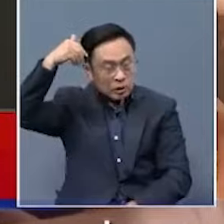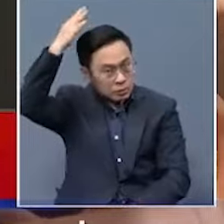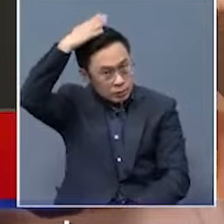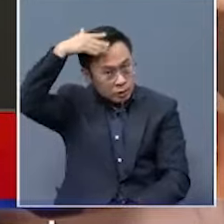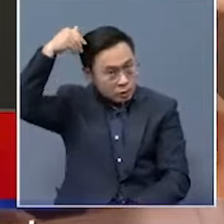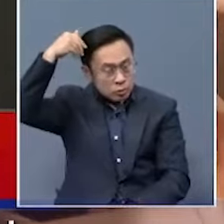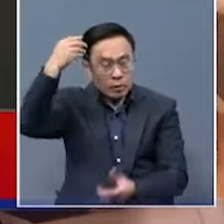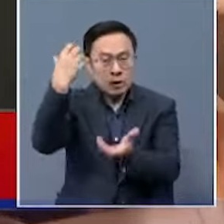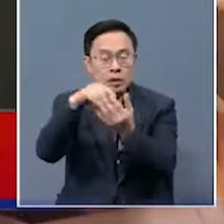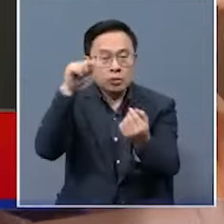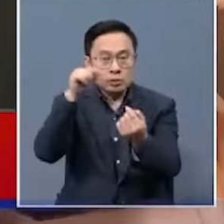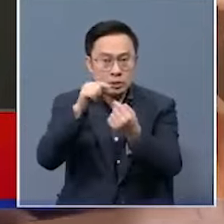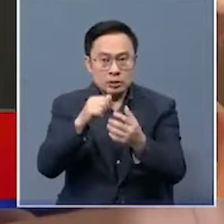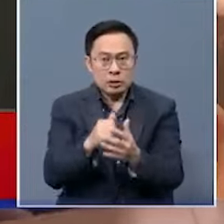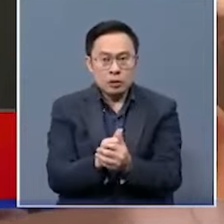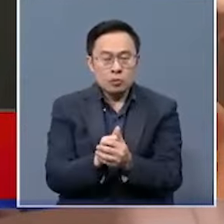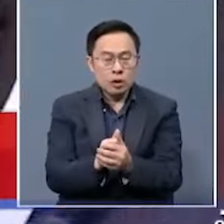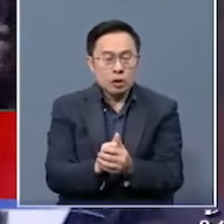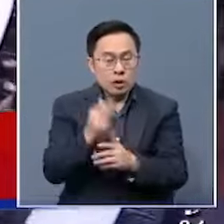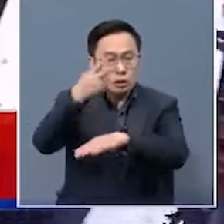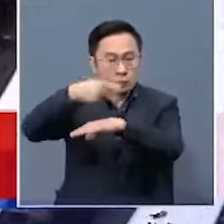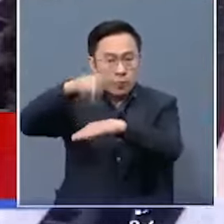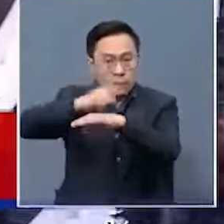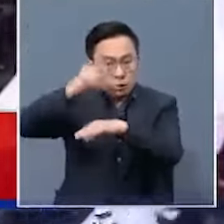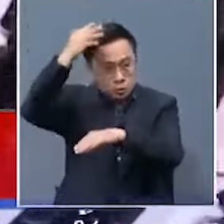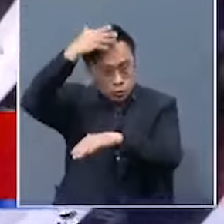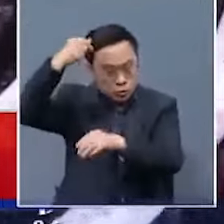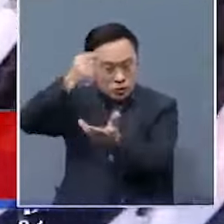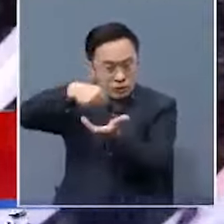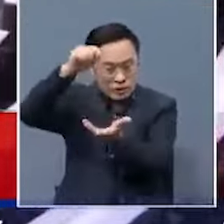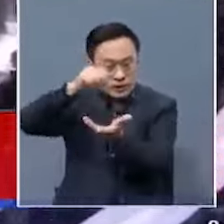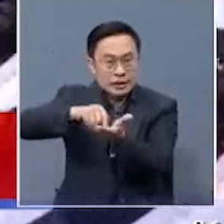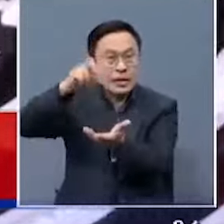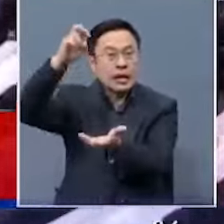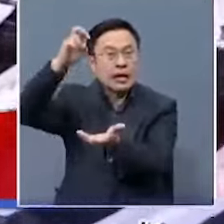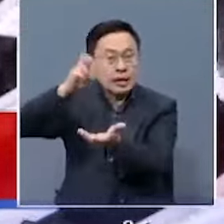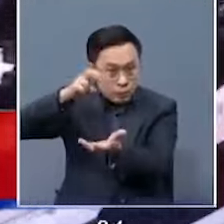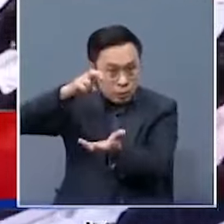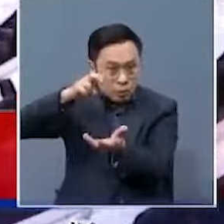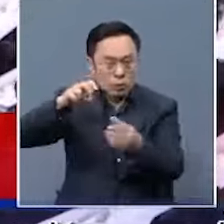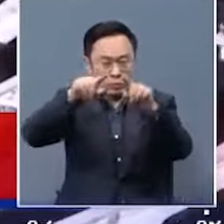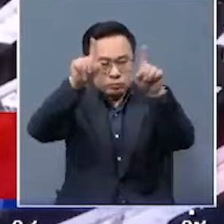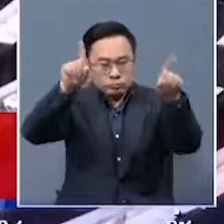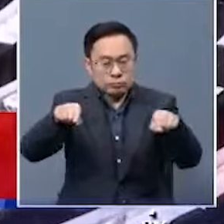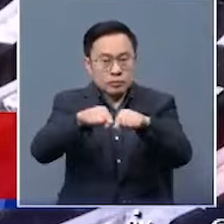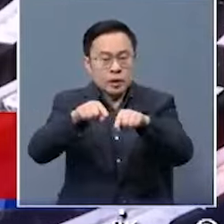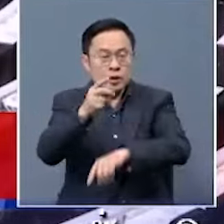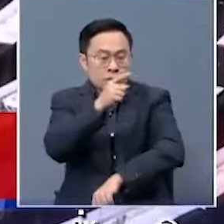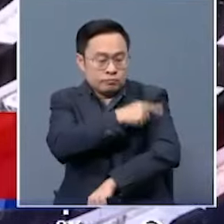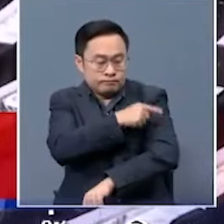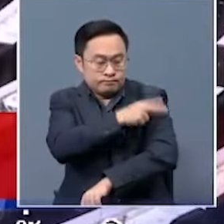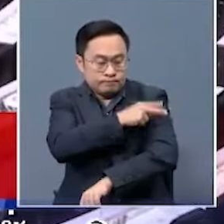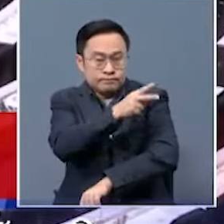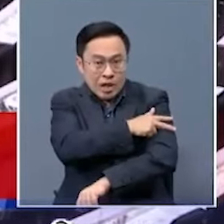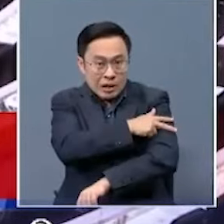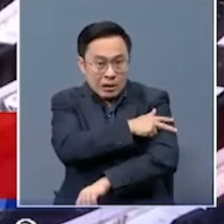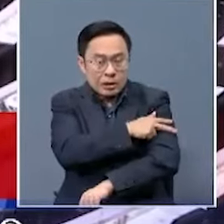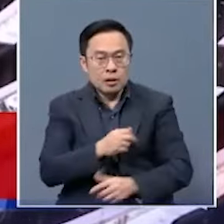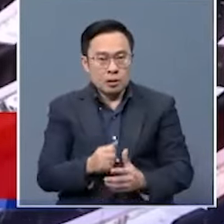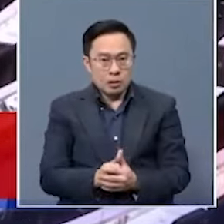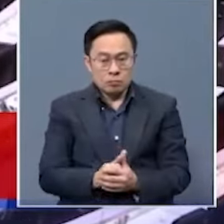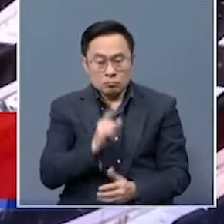ยนะครับเป็นผู้ที่ให้การรับรองคุณสมบัติของมหาวิทยาลัยในสมัยตอนที่ท่านเป็นประธานสภาเนี่ยนะครับทางนี้มีการ